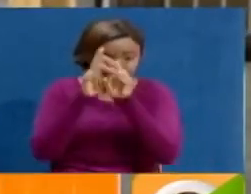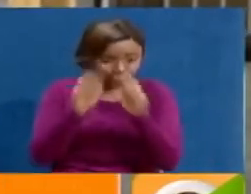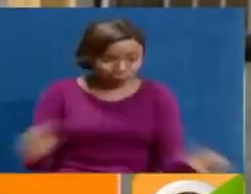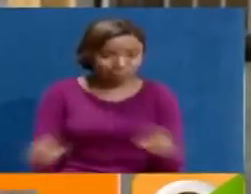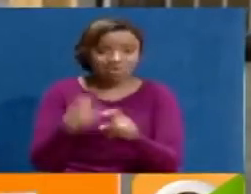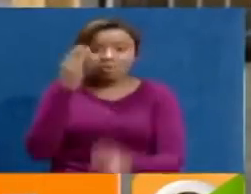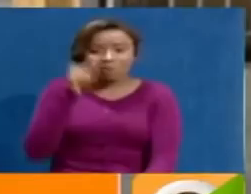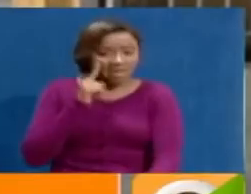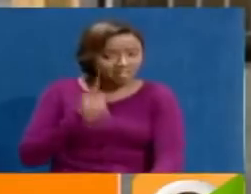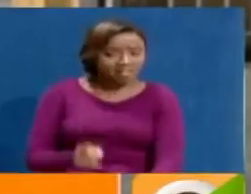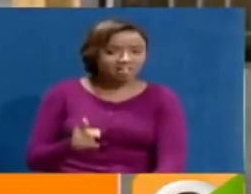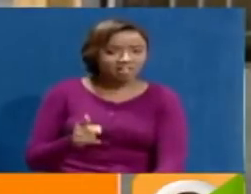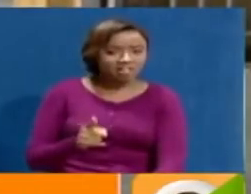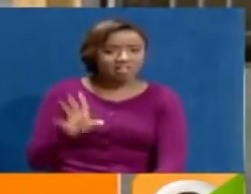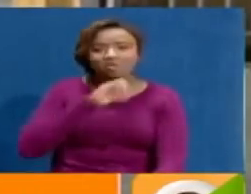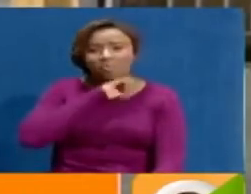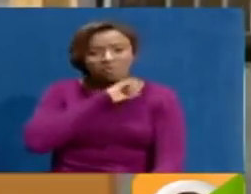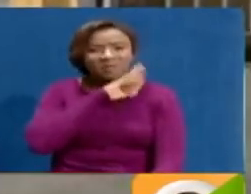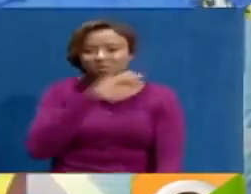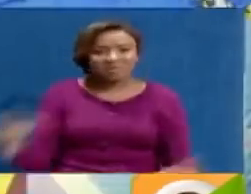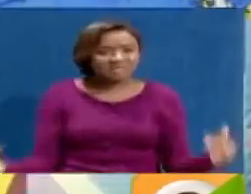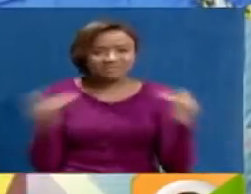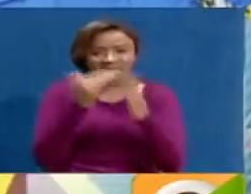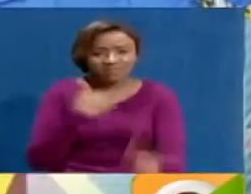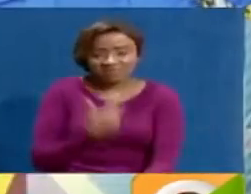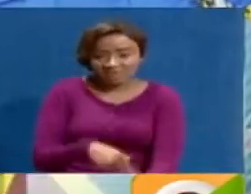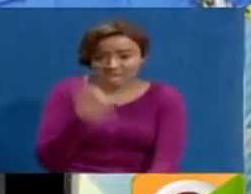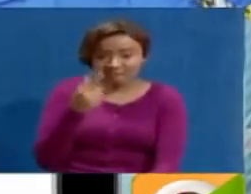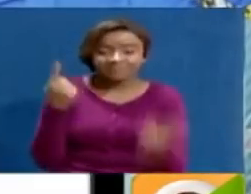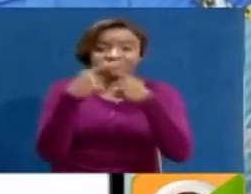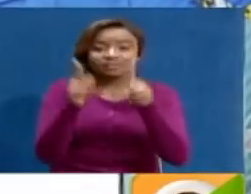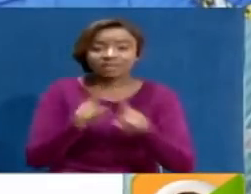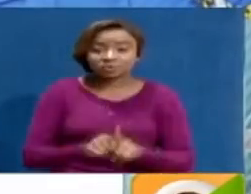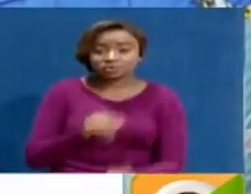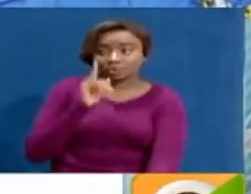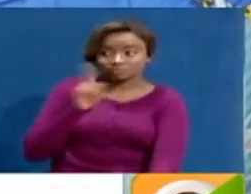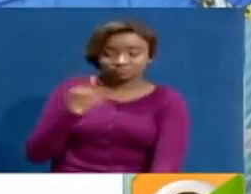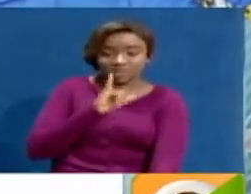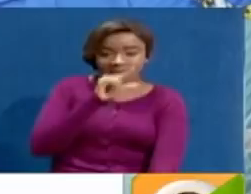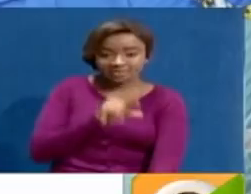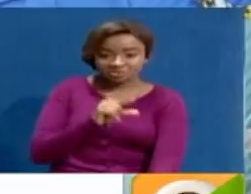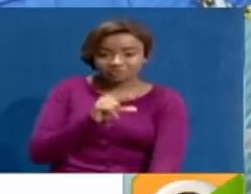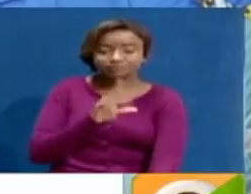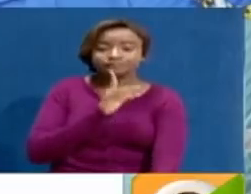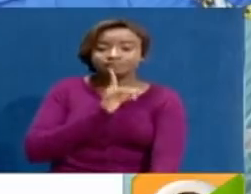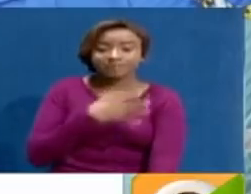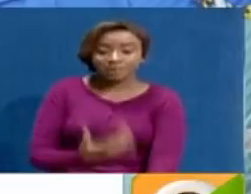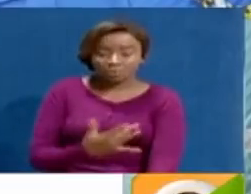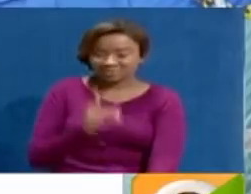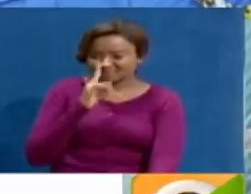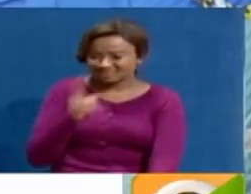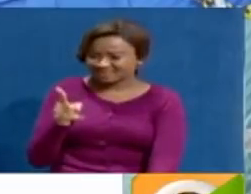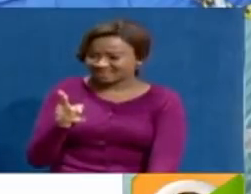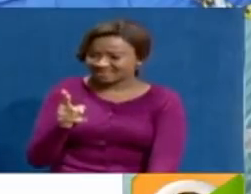sababu inaonekana hii mambo complain imekuwa mingi sana. Hata hivyo, Inspekta wa polisi Hilary Mutiambai amepuuza video